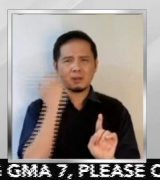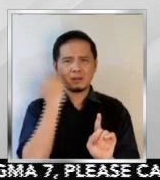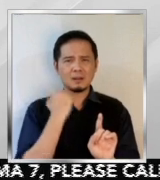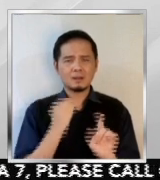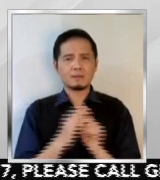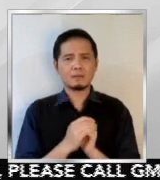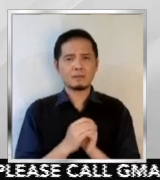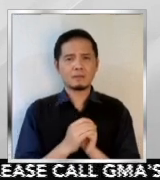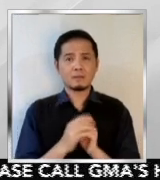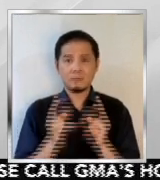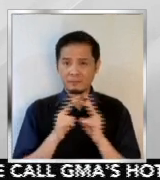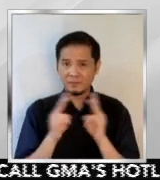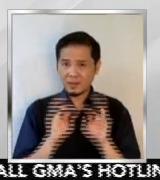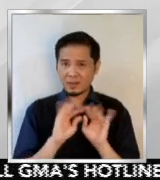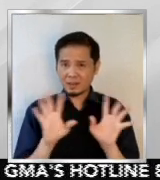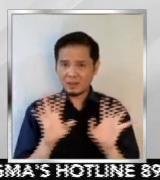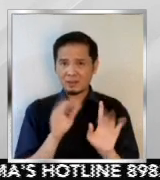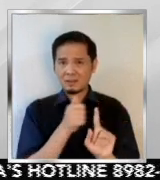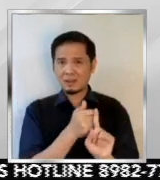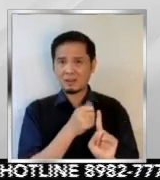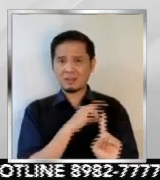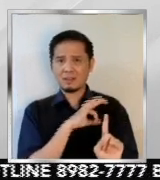kumita sila ng